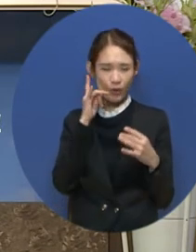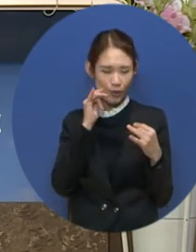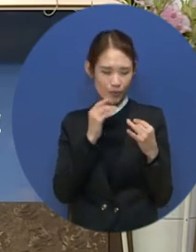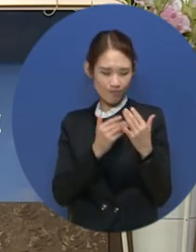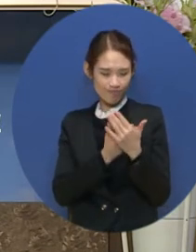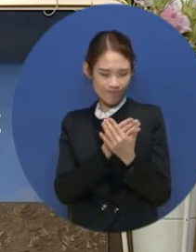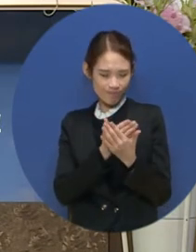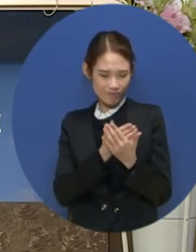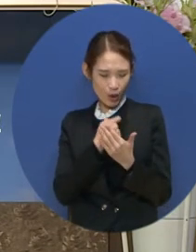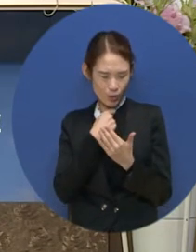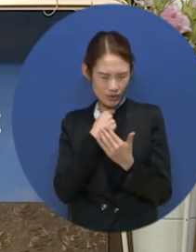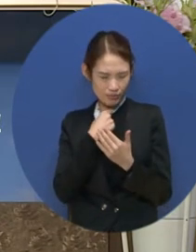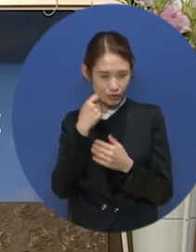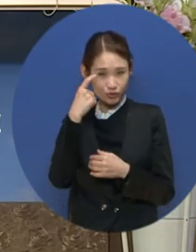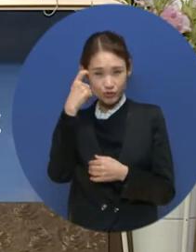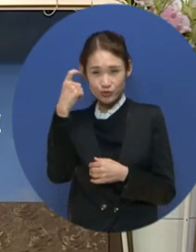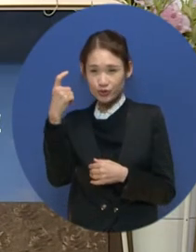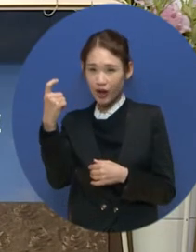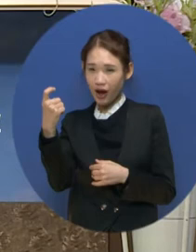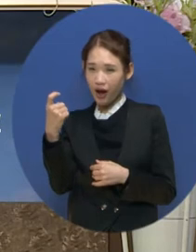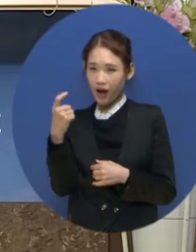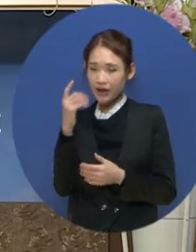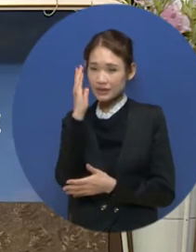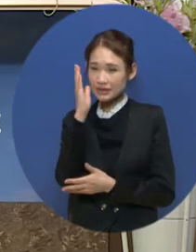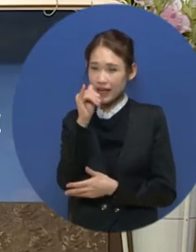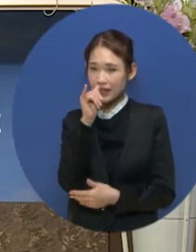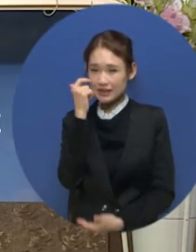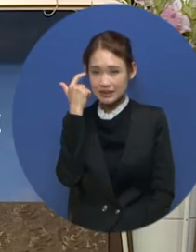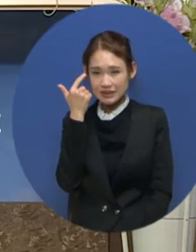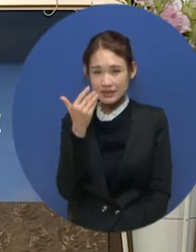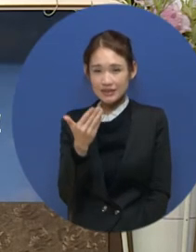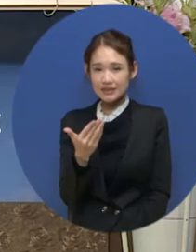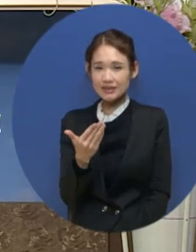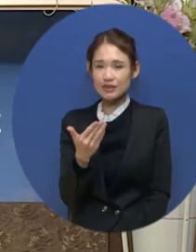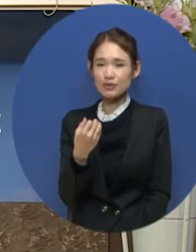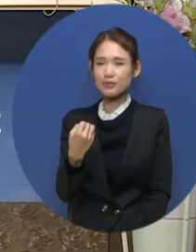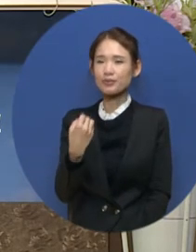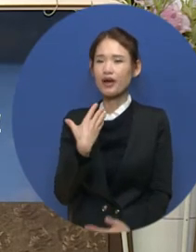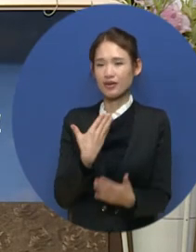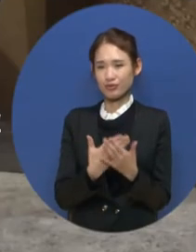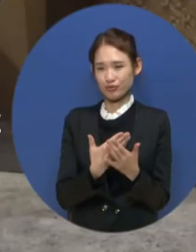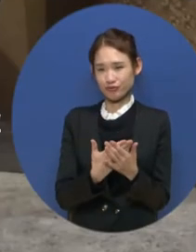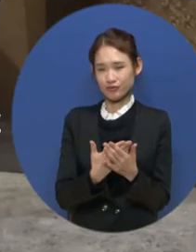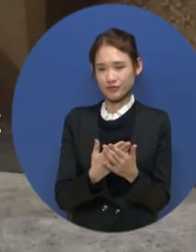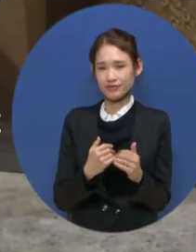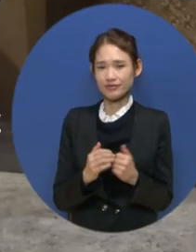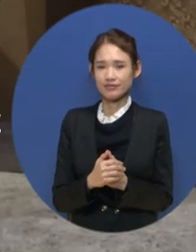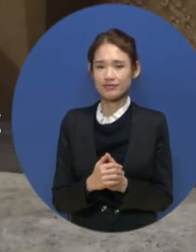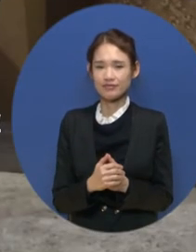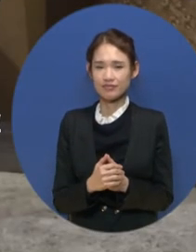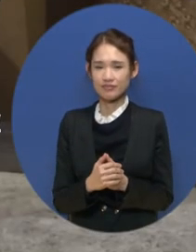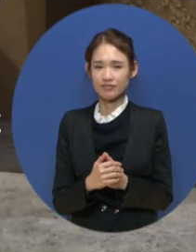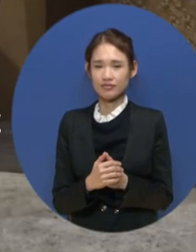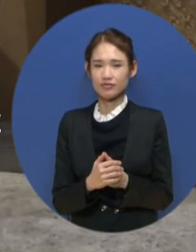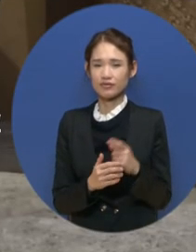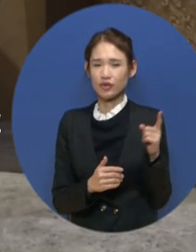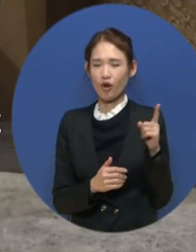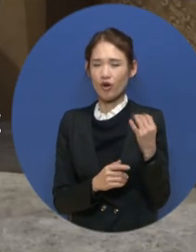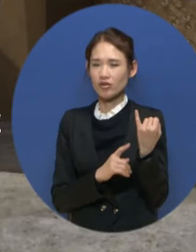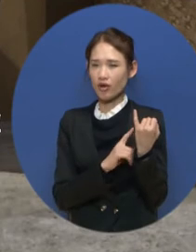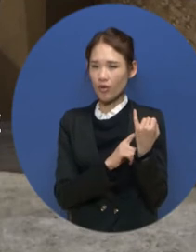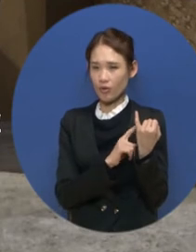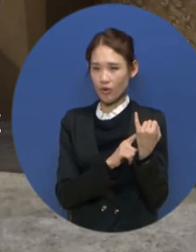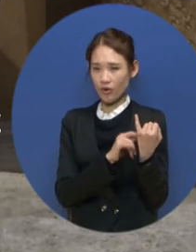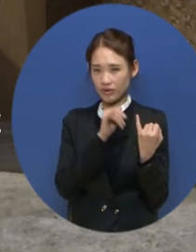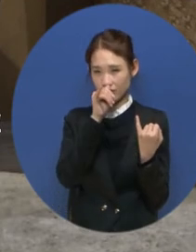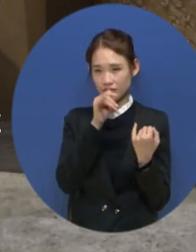싶은 추억 이라던지 또 일화가 있으시면 맥을 알수 부탁드리겠습니다 4 어떤 여성분이